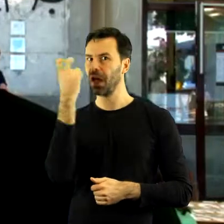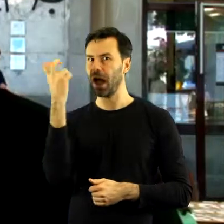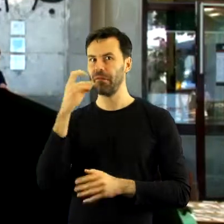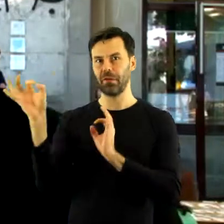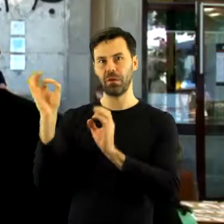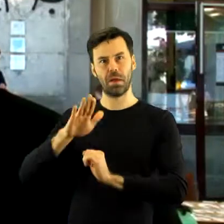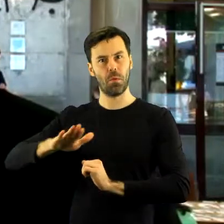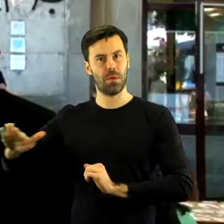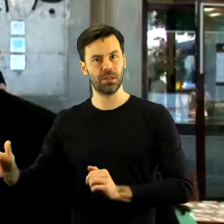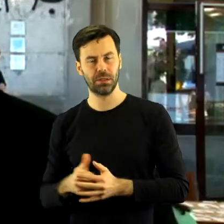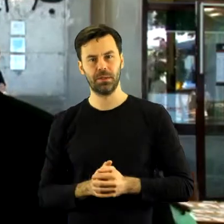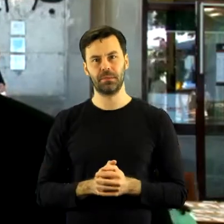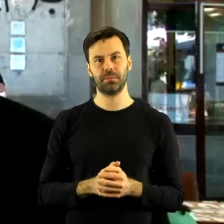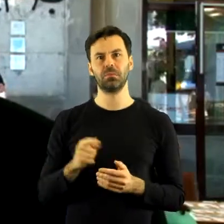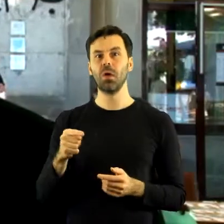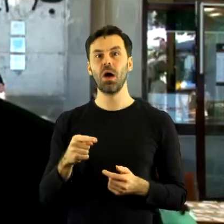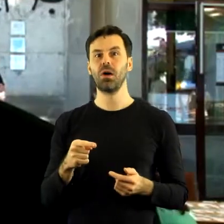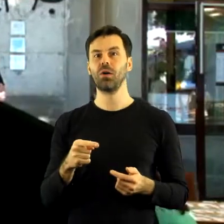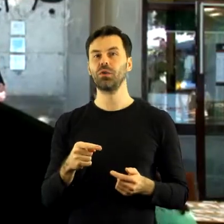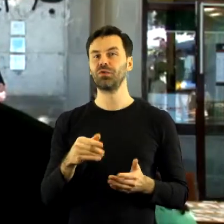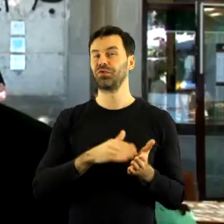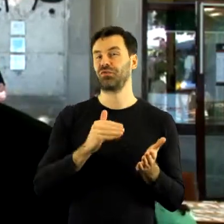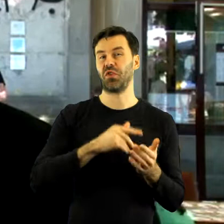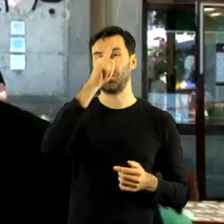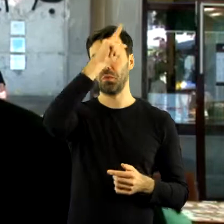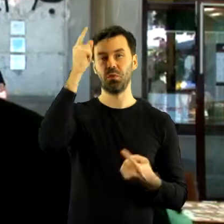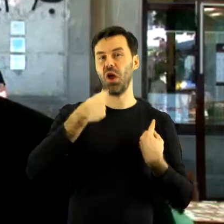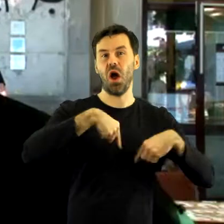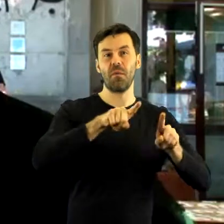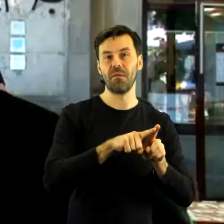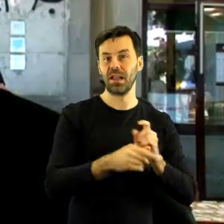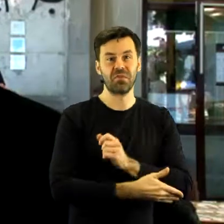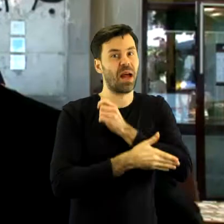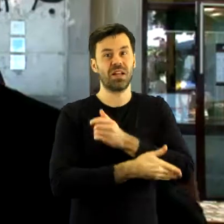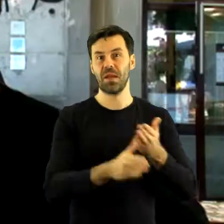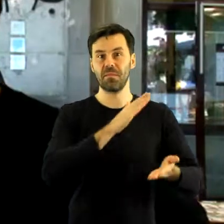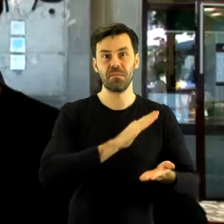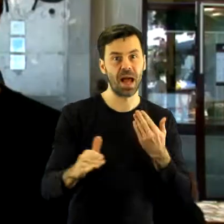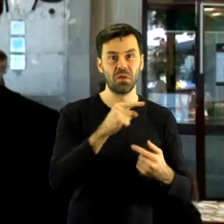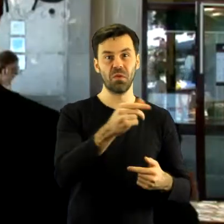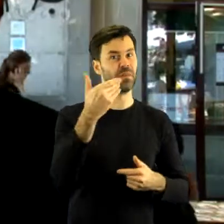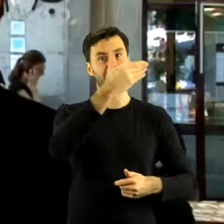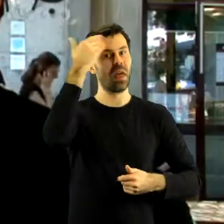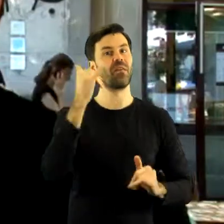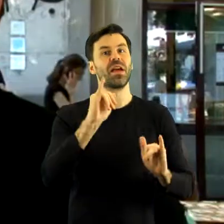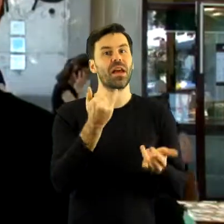interesuje, a której obywatel pozbawiony wsparcia, wiedzy,